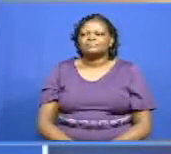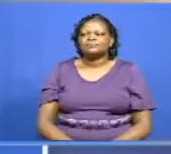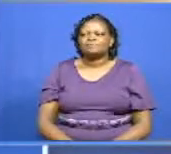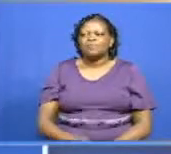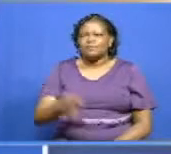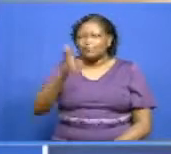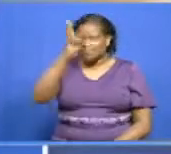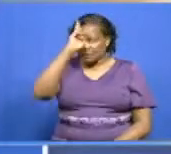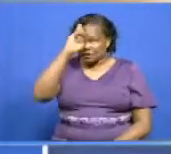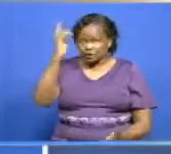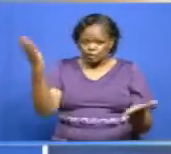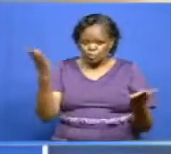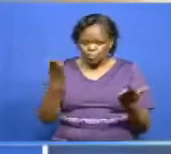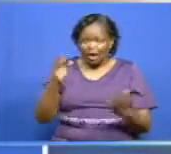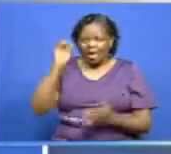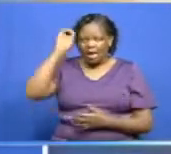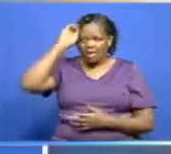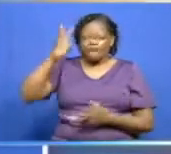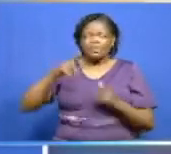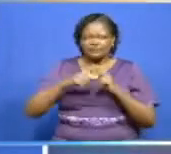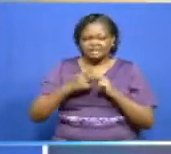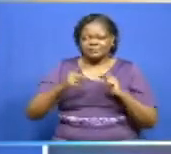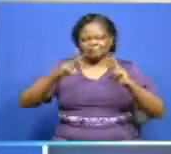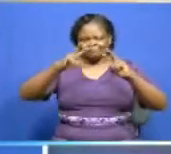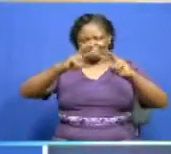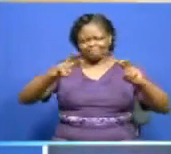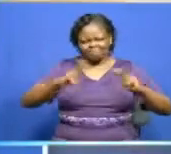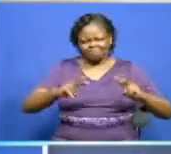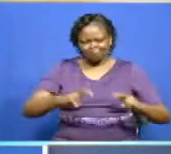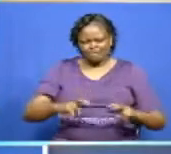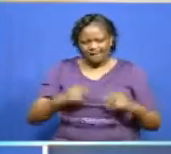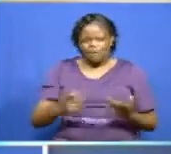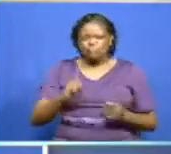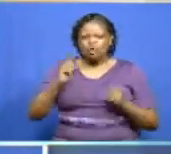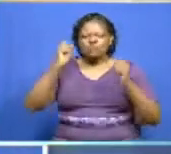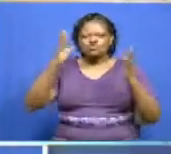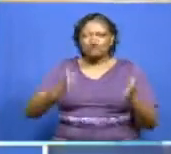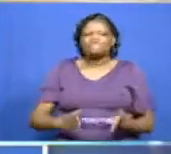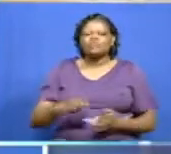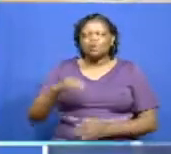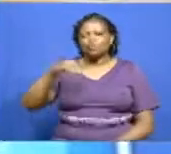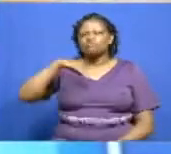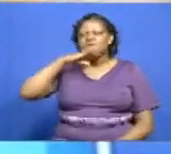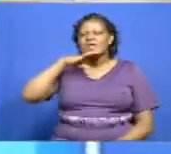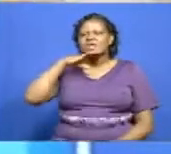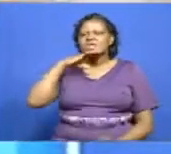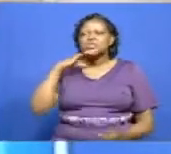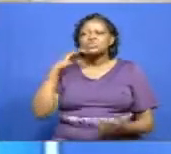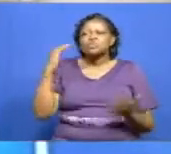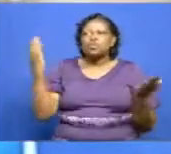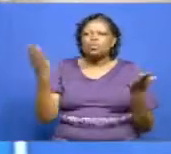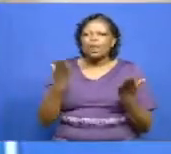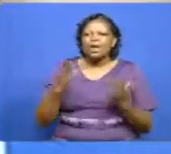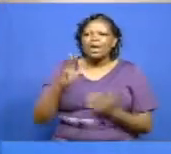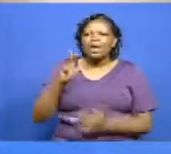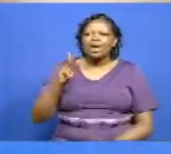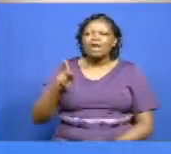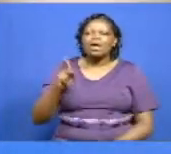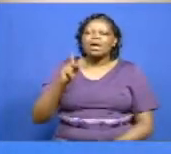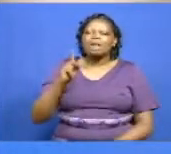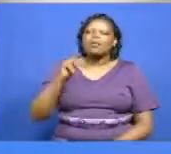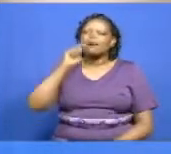Polisi katika kaunti ya Kiambu wameanzisha uchunguzi kuhusu kifo cha dereva mmoja wa teksi katika sehemu ya Kingero huko